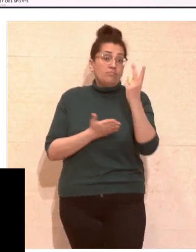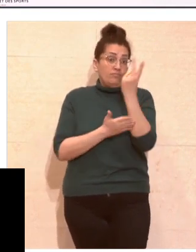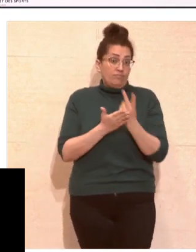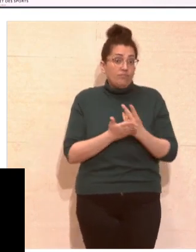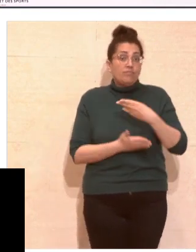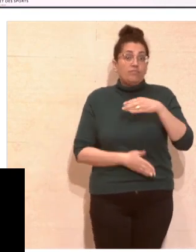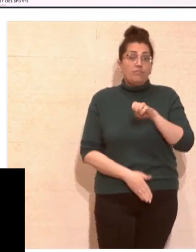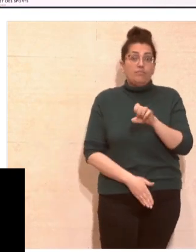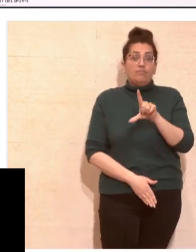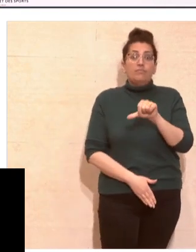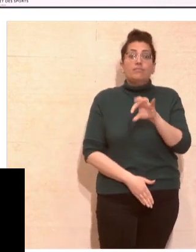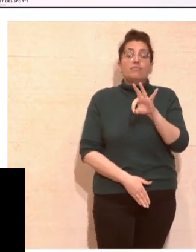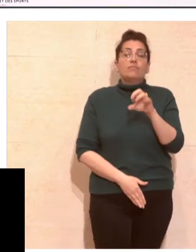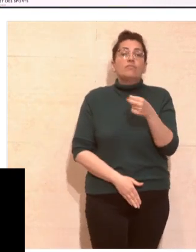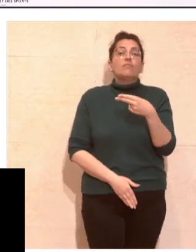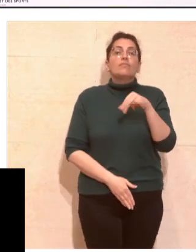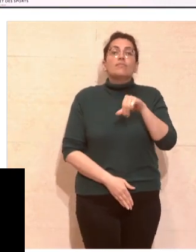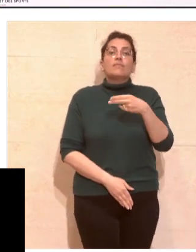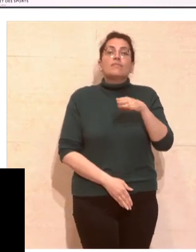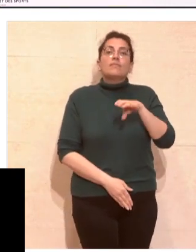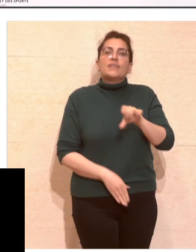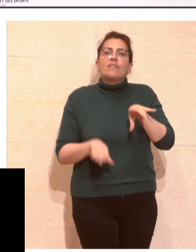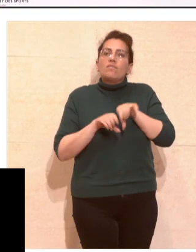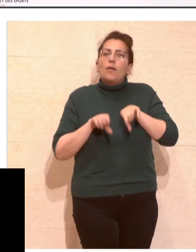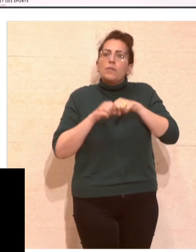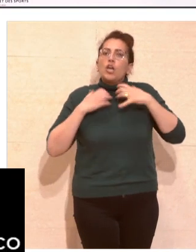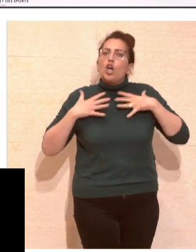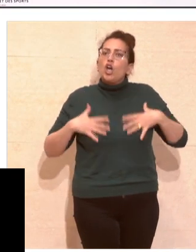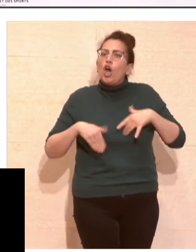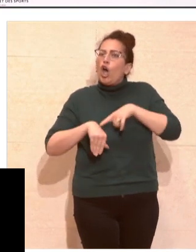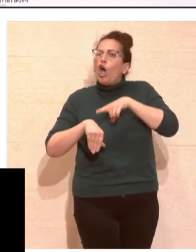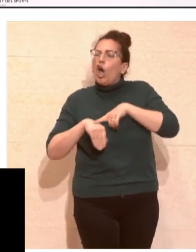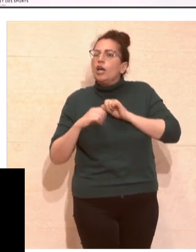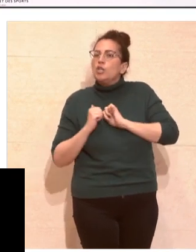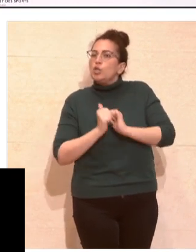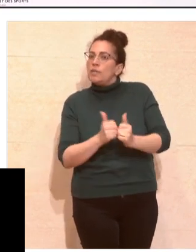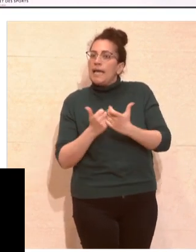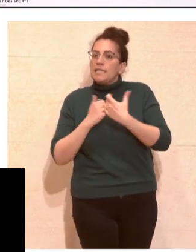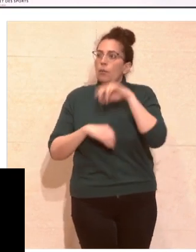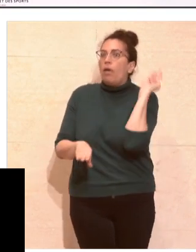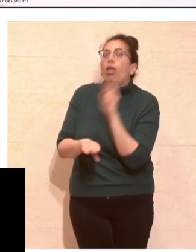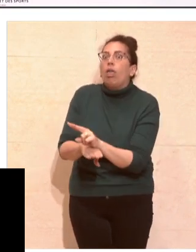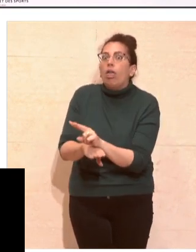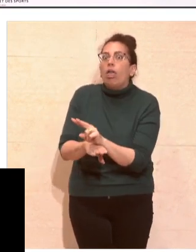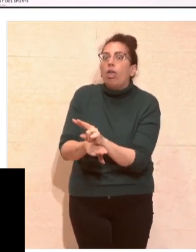mélatonine, l'heure où la courbe de la mélatonine commence à monter. Et on voit que plus on passe de temps sur les écrans, plus notre courbe de mélatonine, le moment